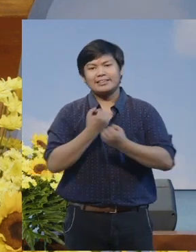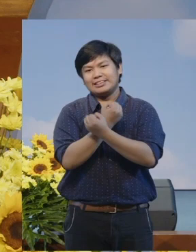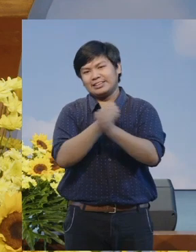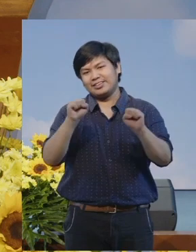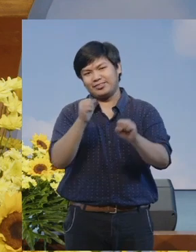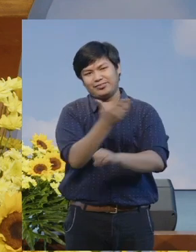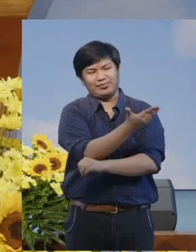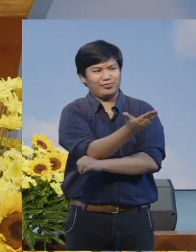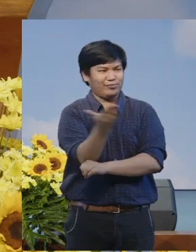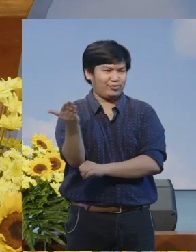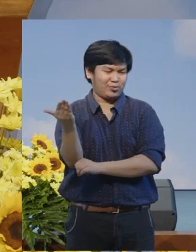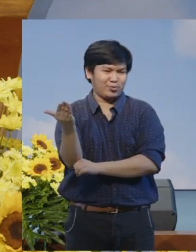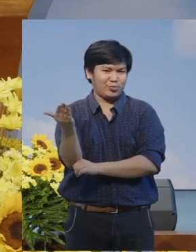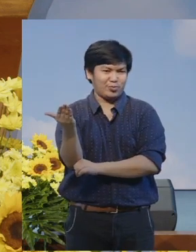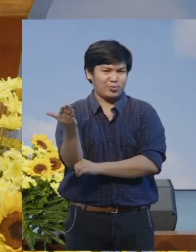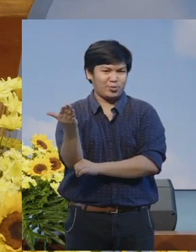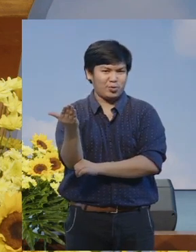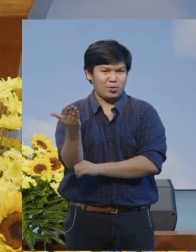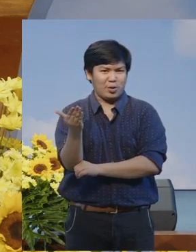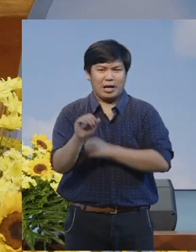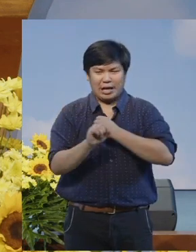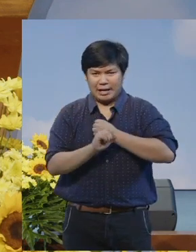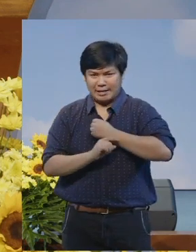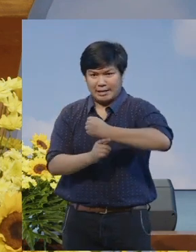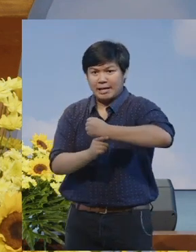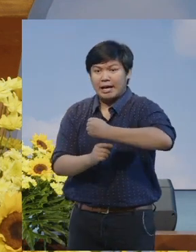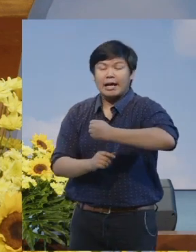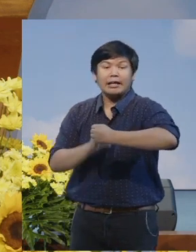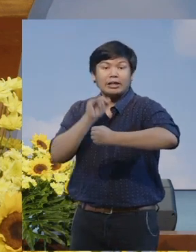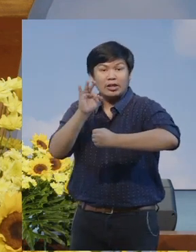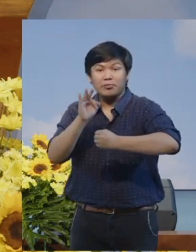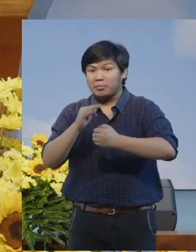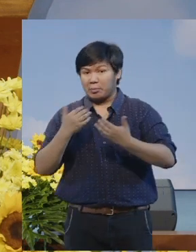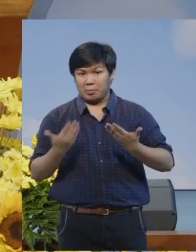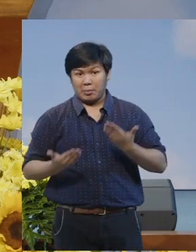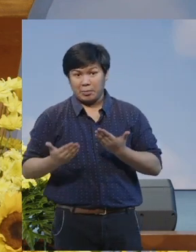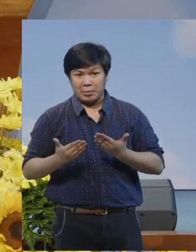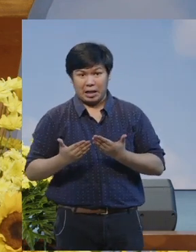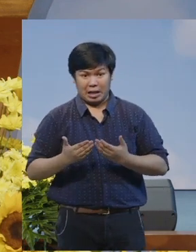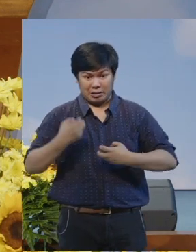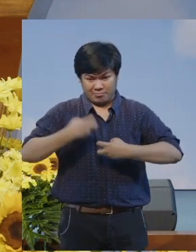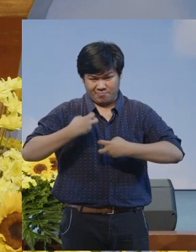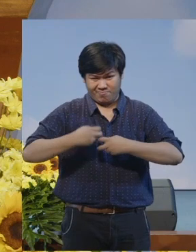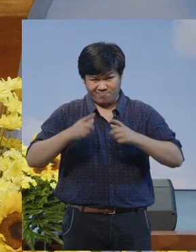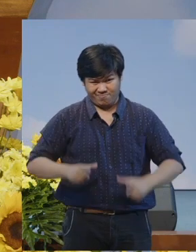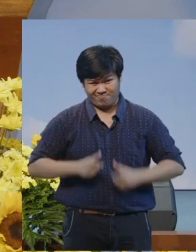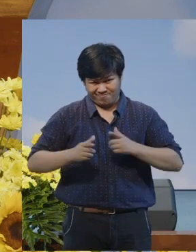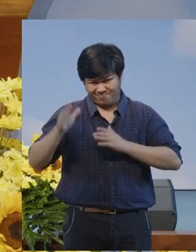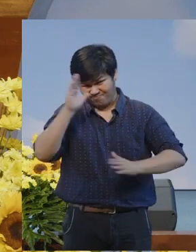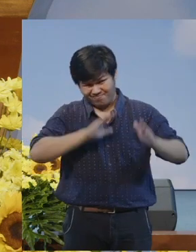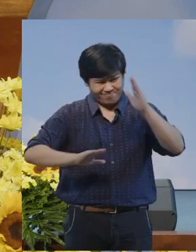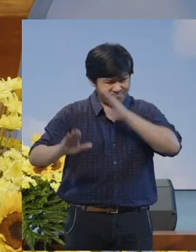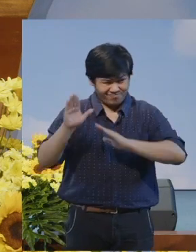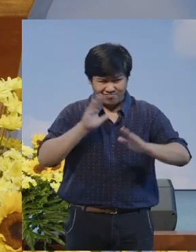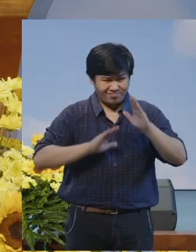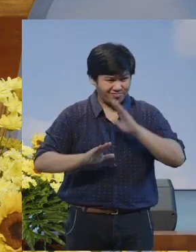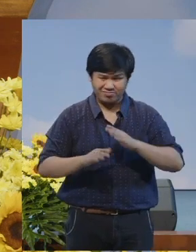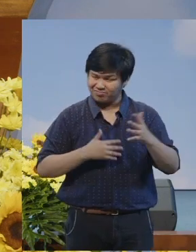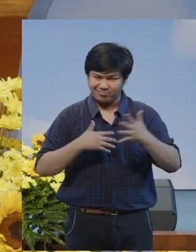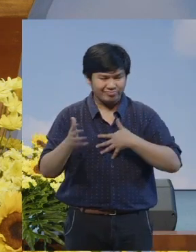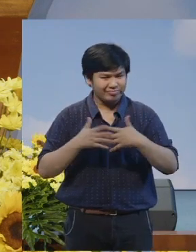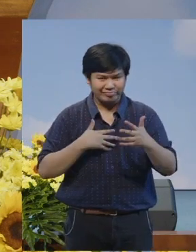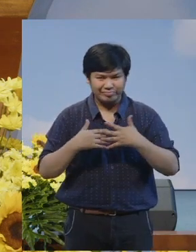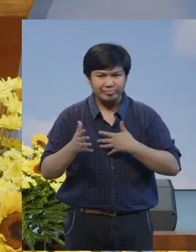sa atin. Kundi man niya alisin ang ating paghihirap at mabawian tayo ng buhay,